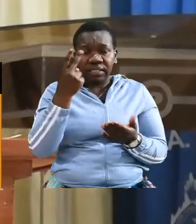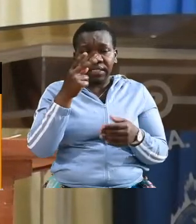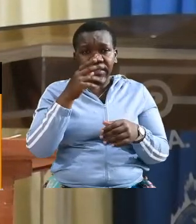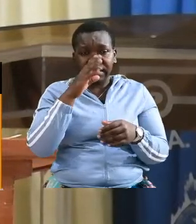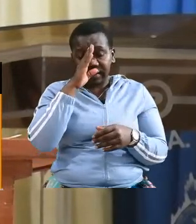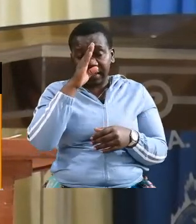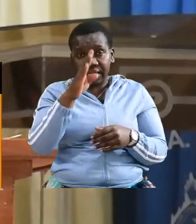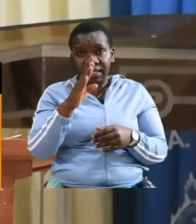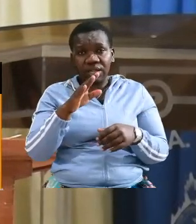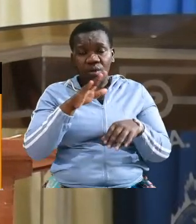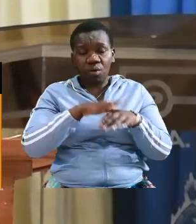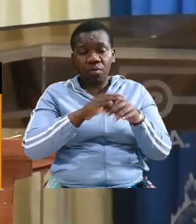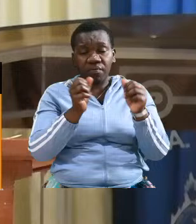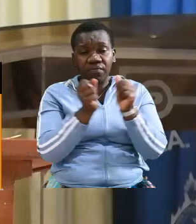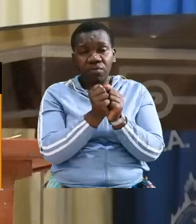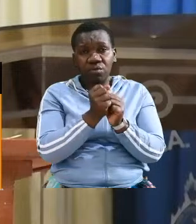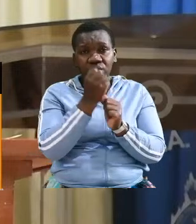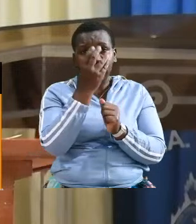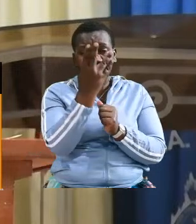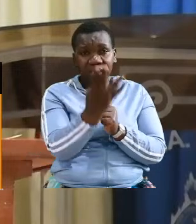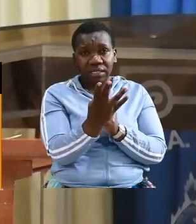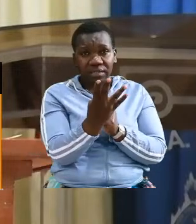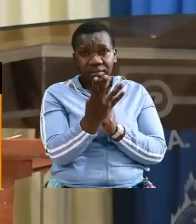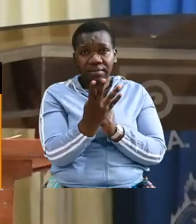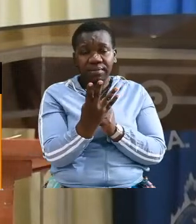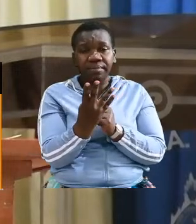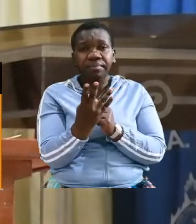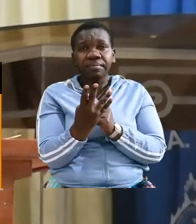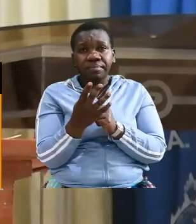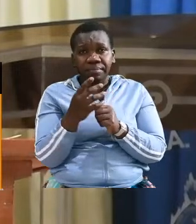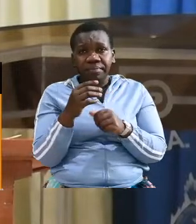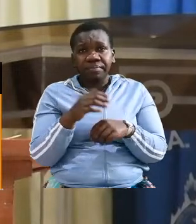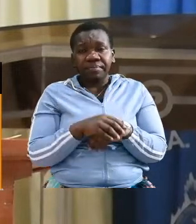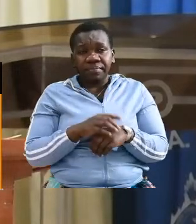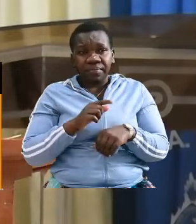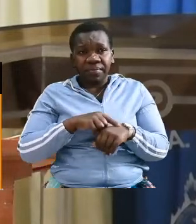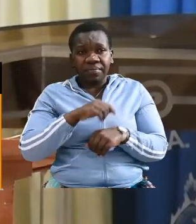14 mwezi huu, na itakuwa ni saa 11.